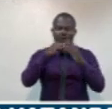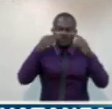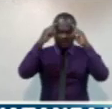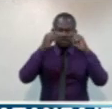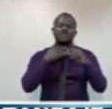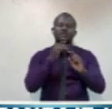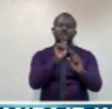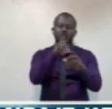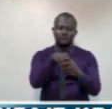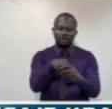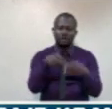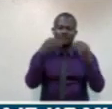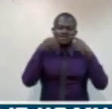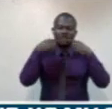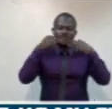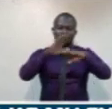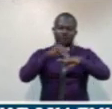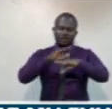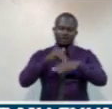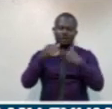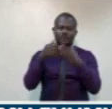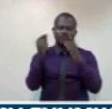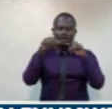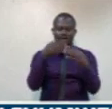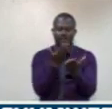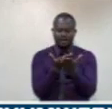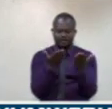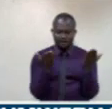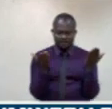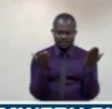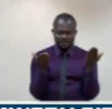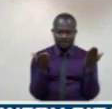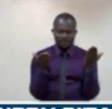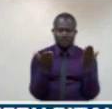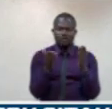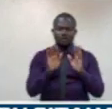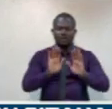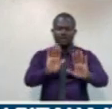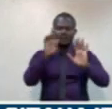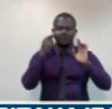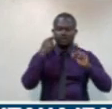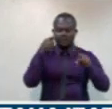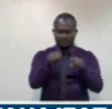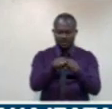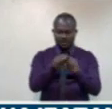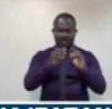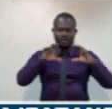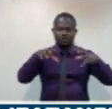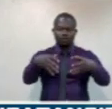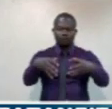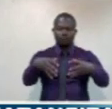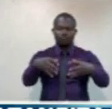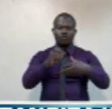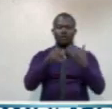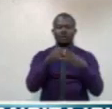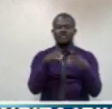bashaka kuzijyamo twatanze itangazo tubahamagarira ko baza bagasaba. Nibareke rero kubifata nk'aho ibaye group cyangwa